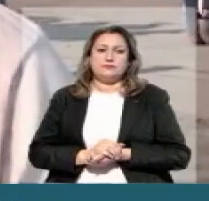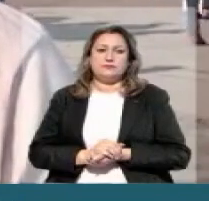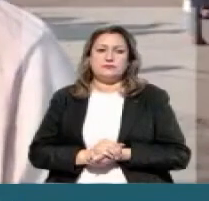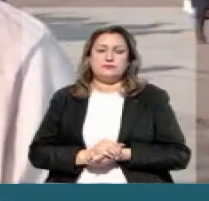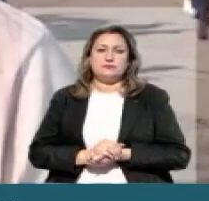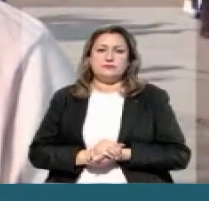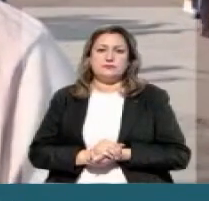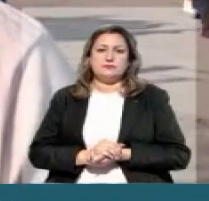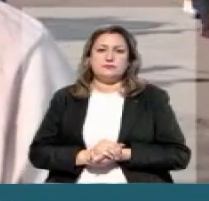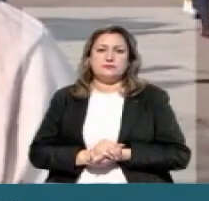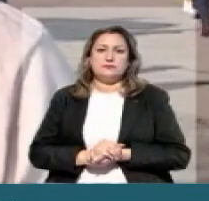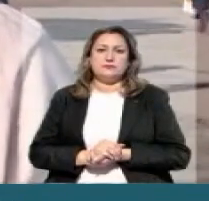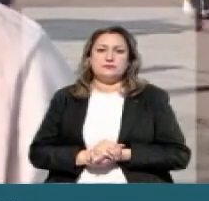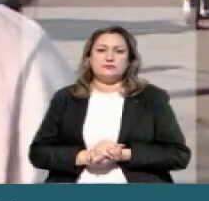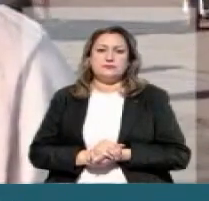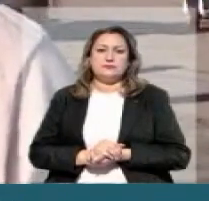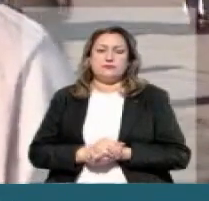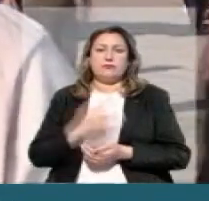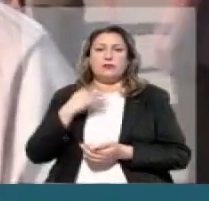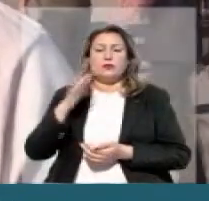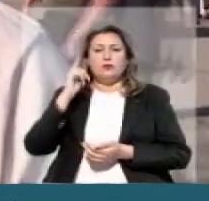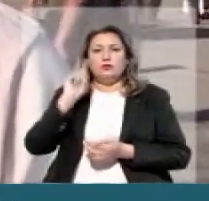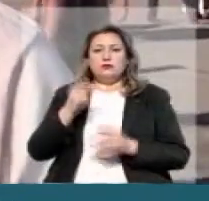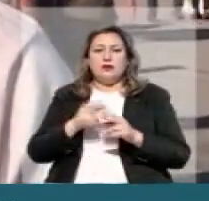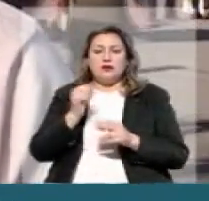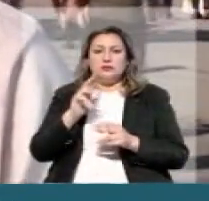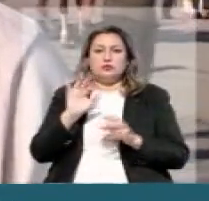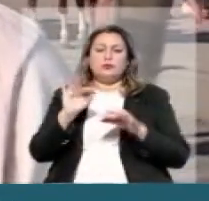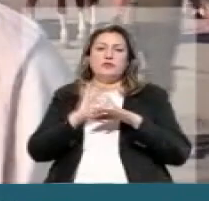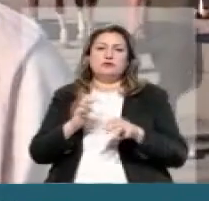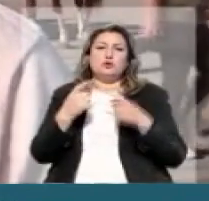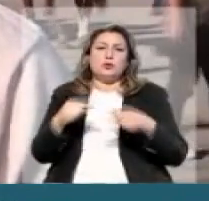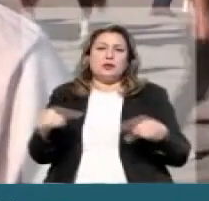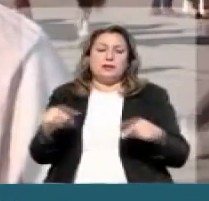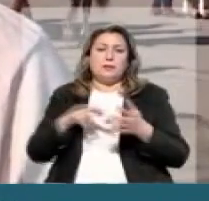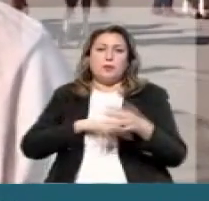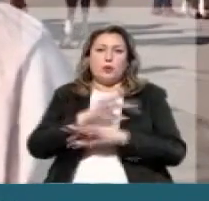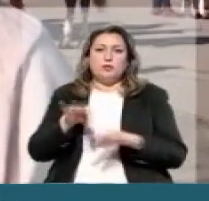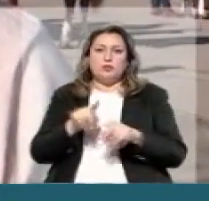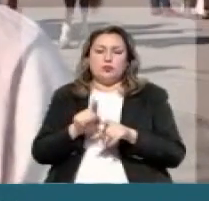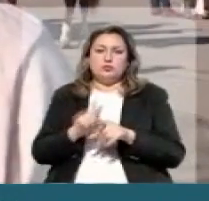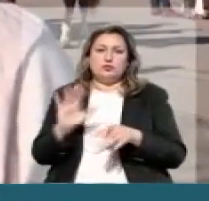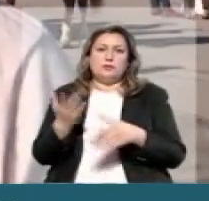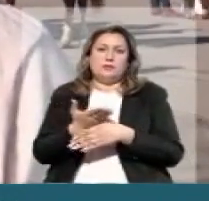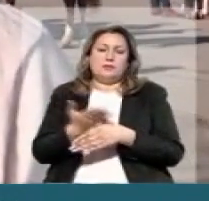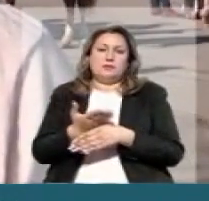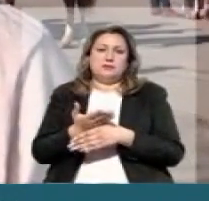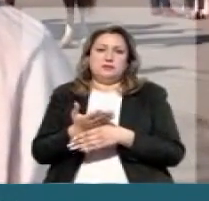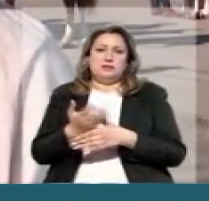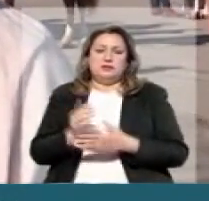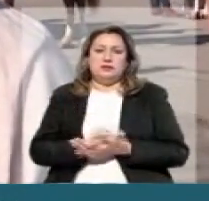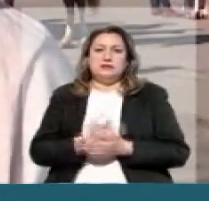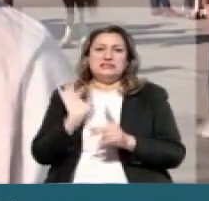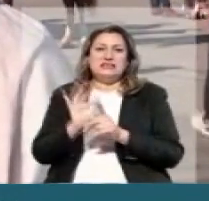құрып жатырмыз. Одан әрі жалғасын табатын жаңадан акциялар, жобалар жүзеге асады деген ойымыз бар. Осы